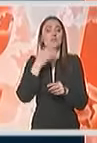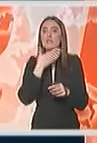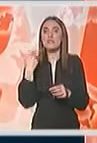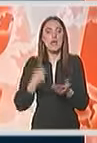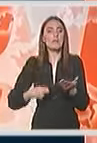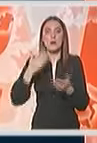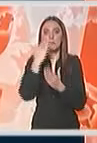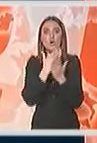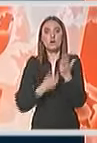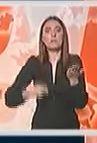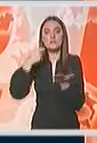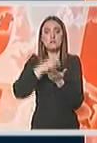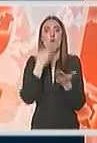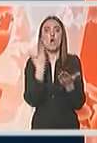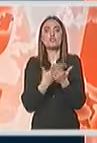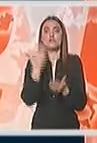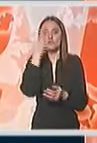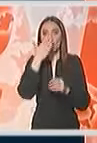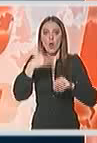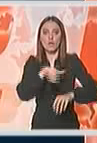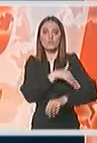koji stipendiraju učenike osnovnih škola.